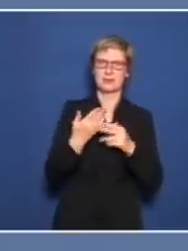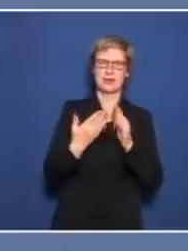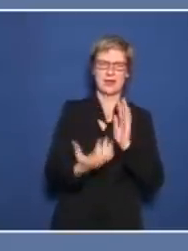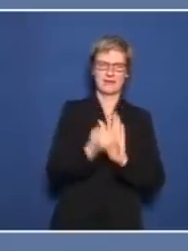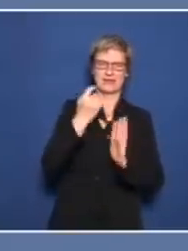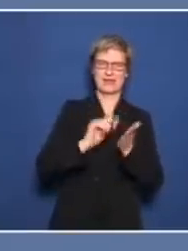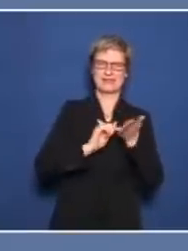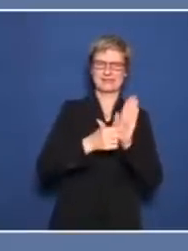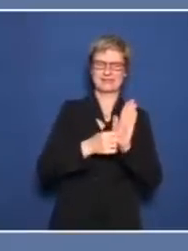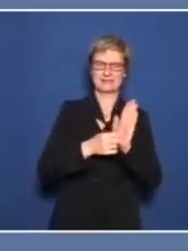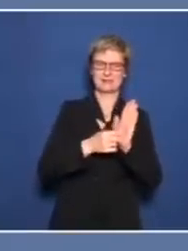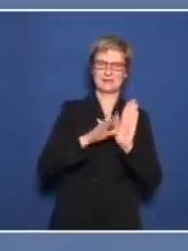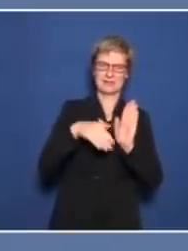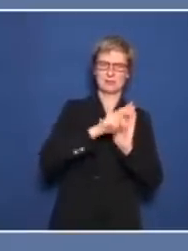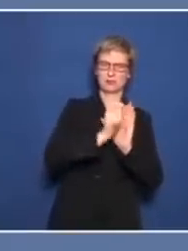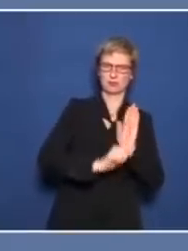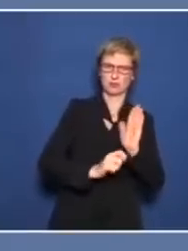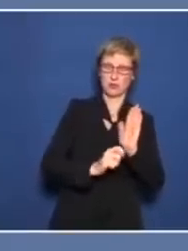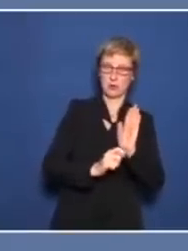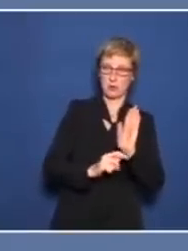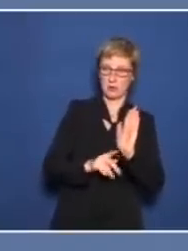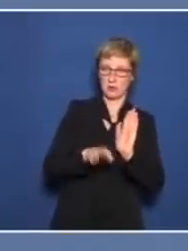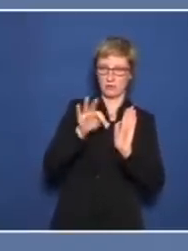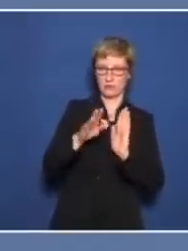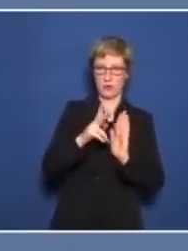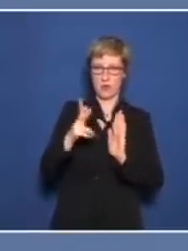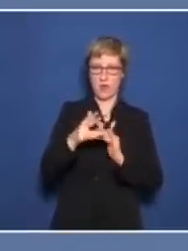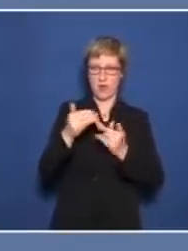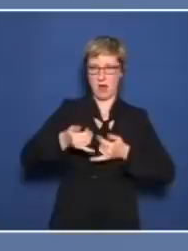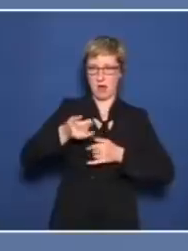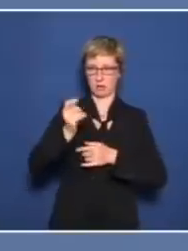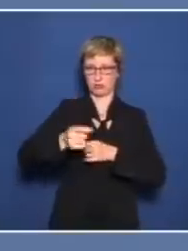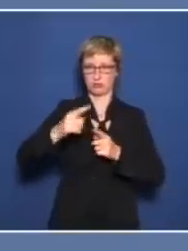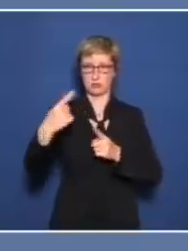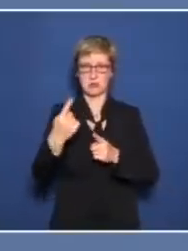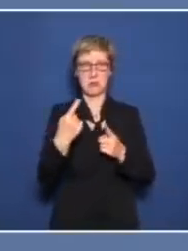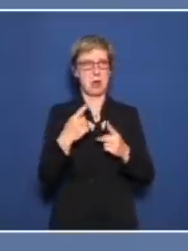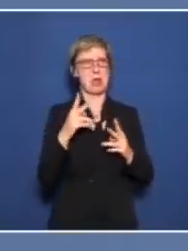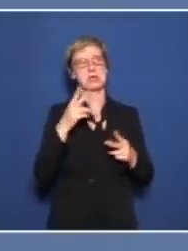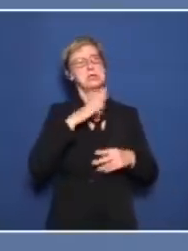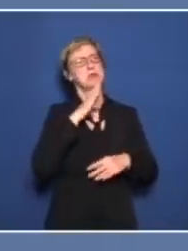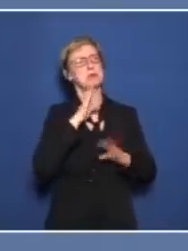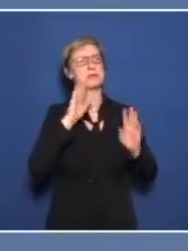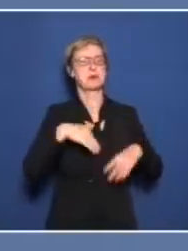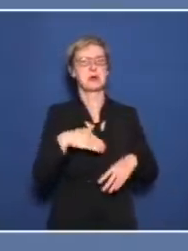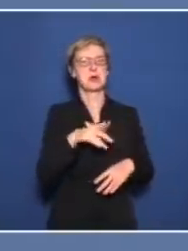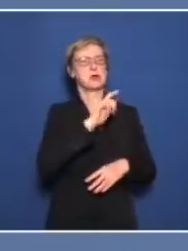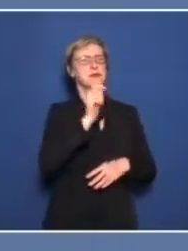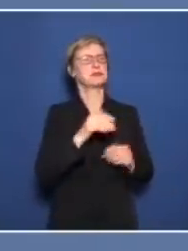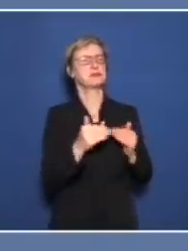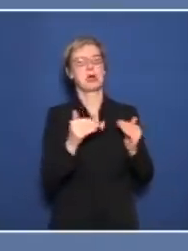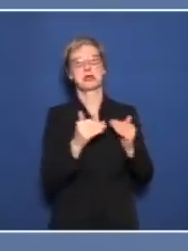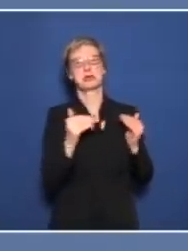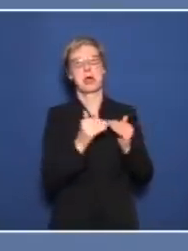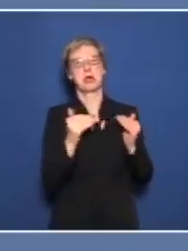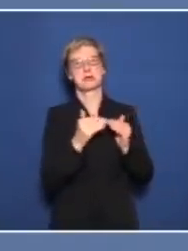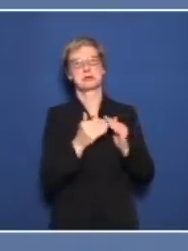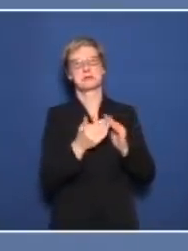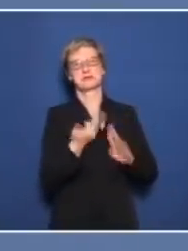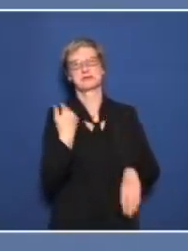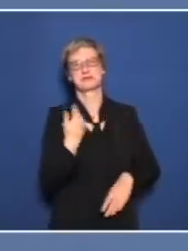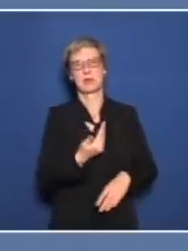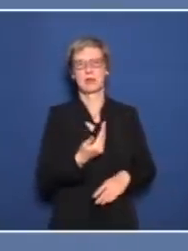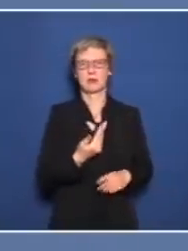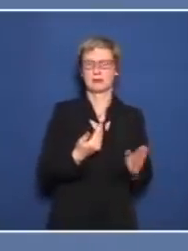die Ihnen ausreichend oder anderen ausreichend wissenschaftlich belegt sind oder nicht, darüber kann man natürlich immer streiten, ob es gibt auch meistens ja